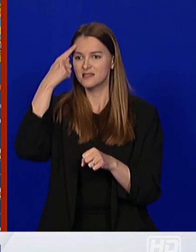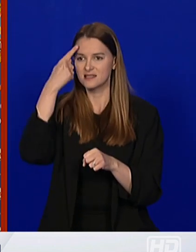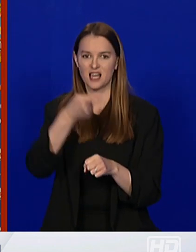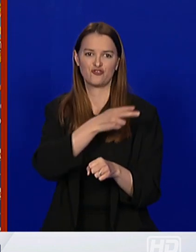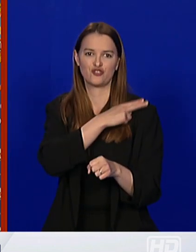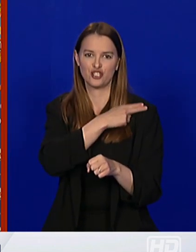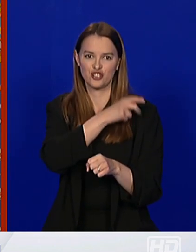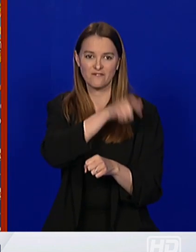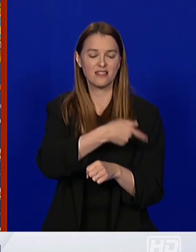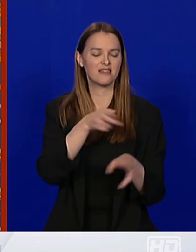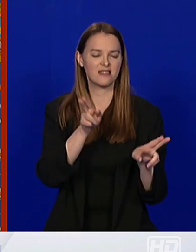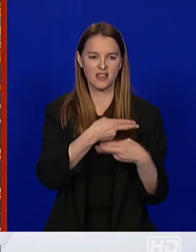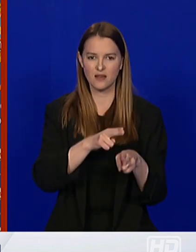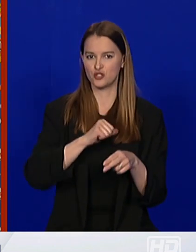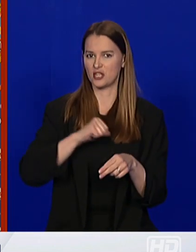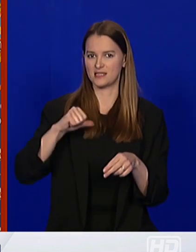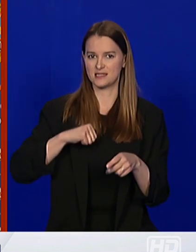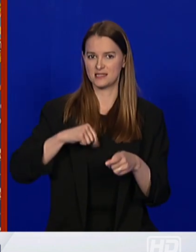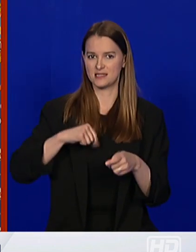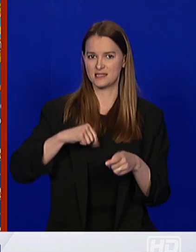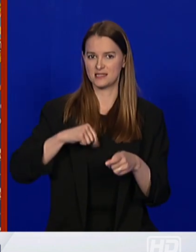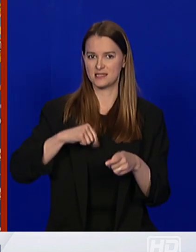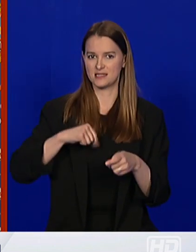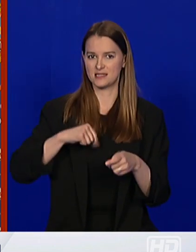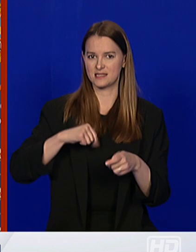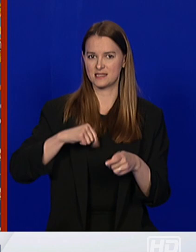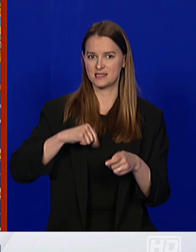zahtjeva radnika odrediti korištenje slobodnih dana